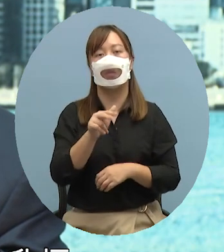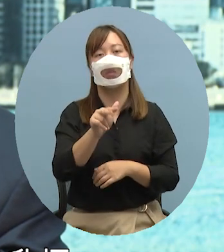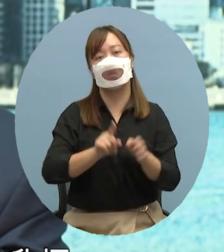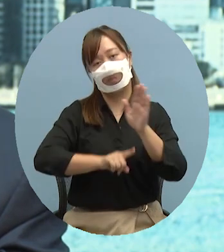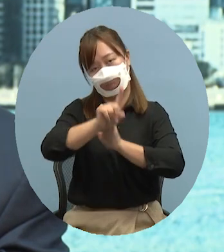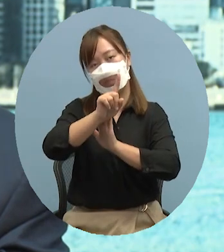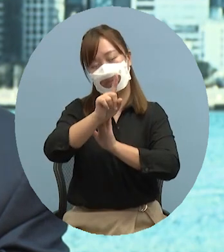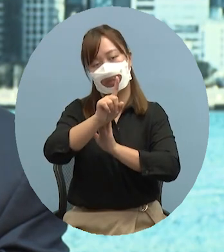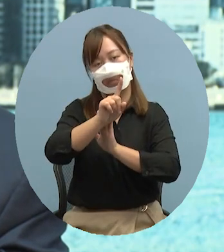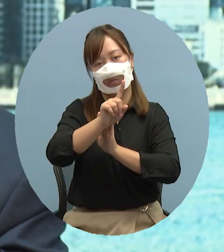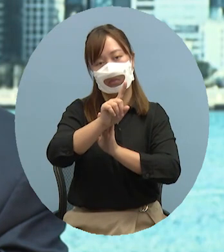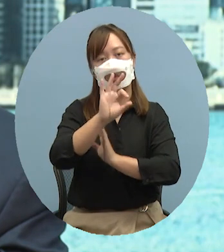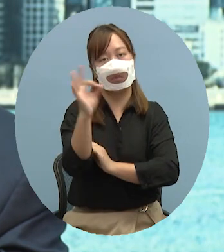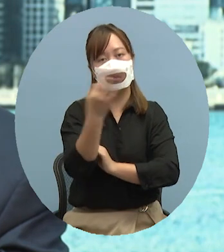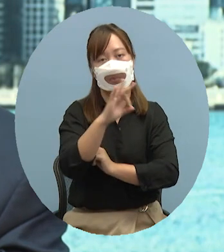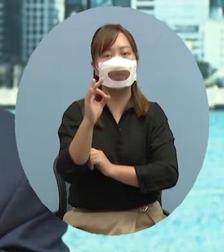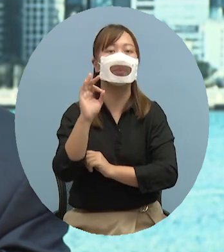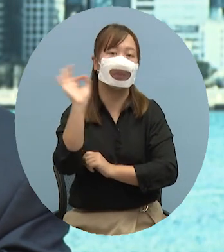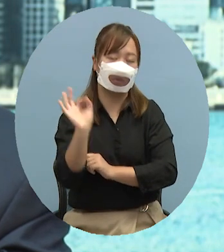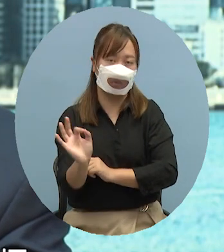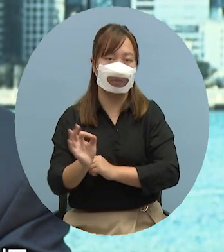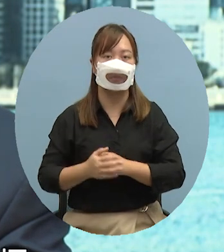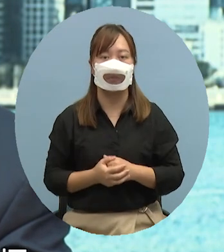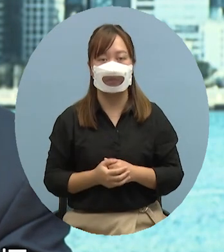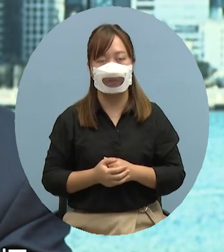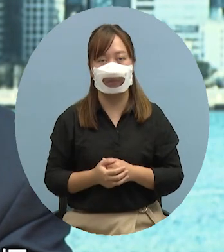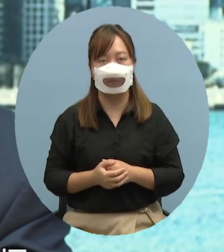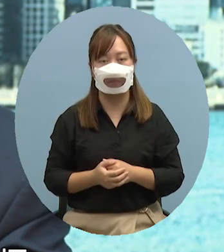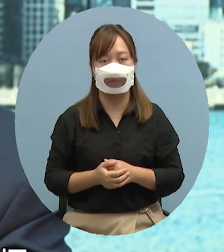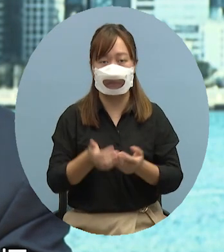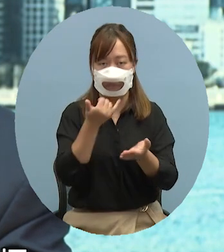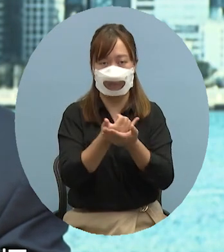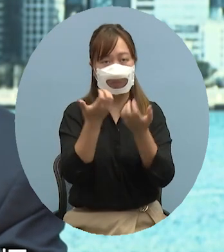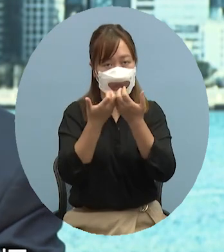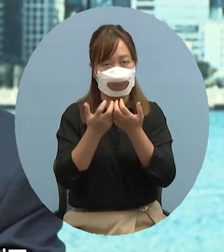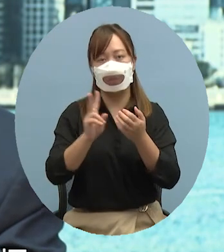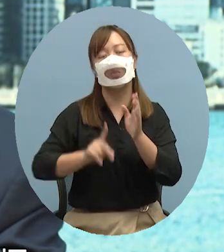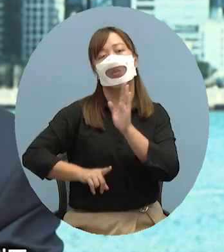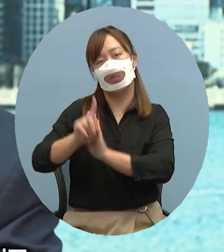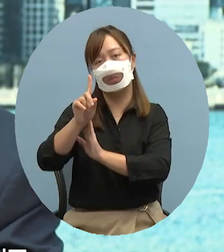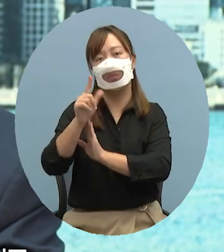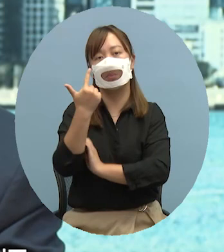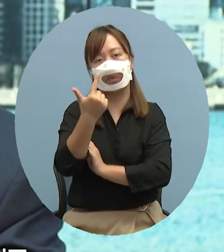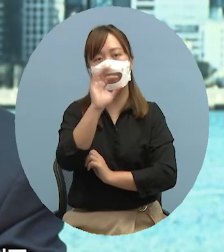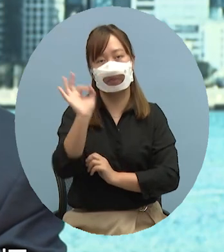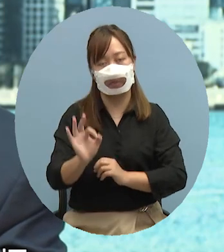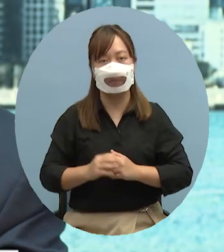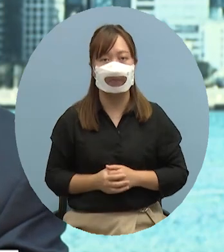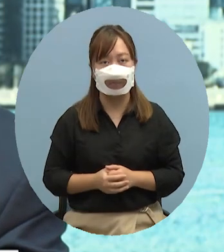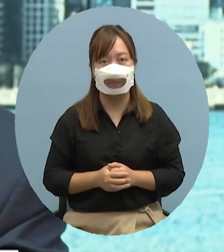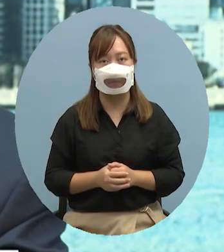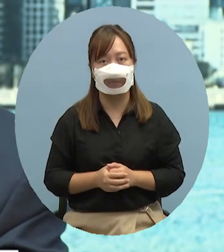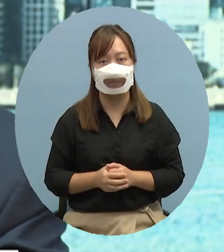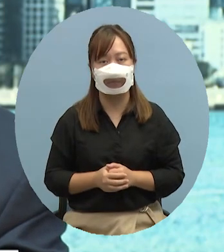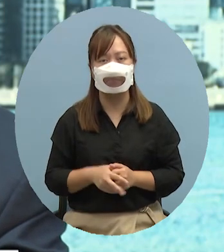嘅升幅嘅，係上升咗33%。咁另外死亡嘅數字咧，亦都係有一個大概係8%嘅升幅。咁我